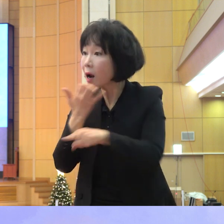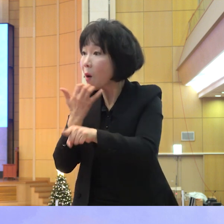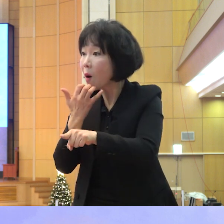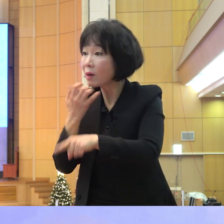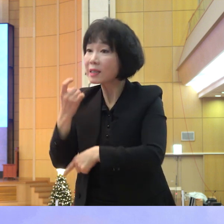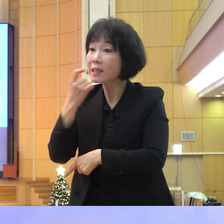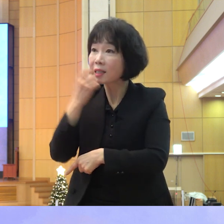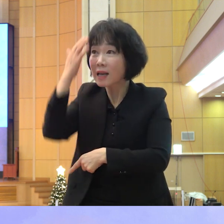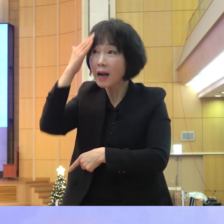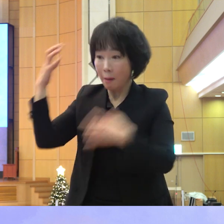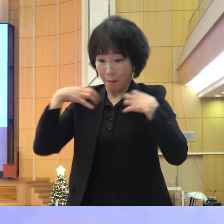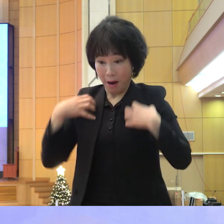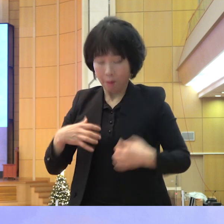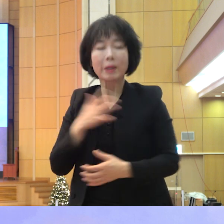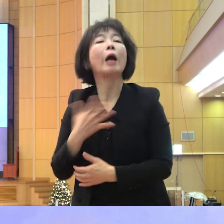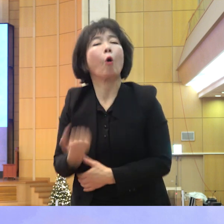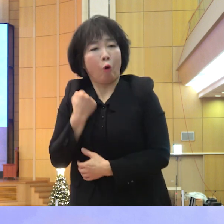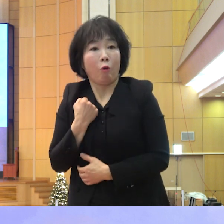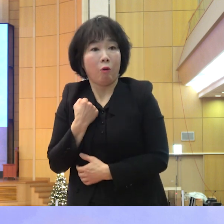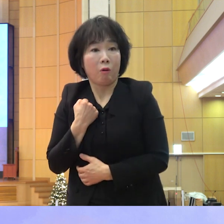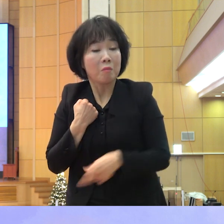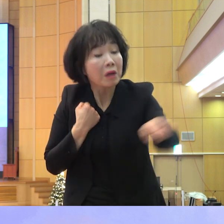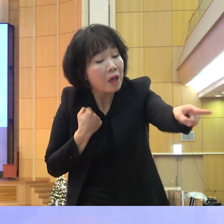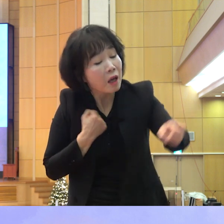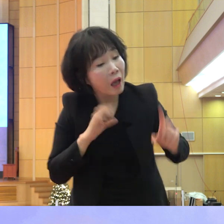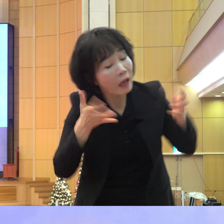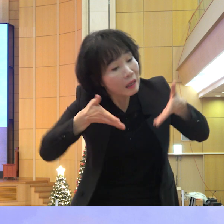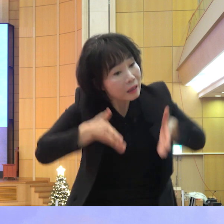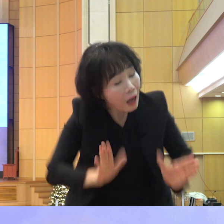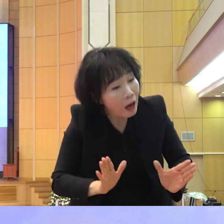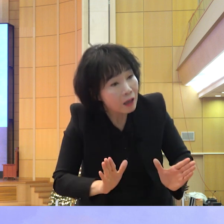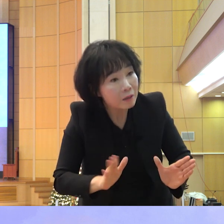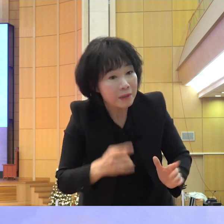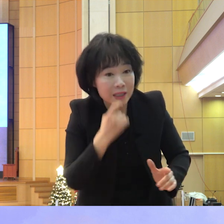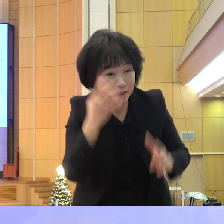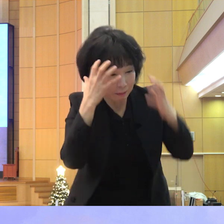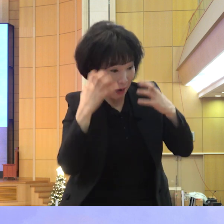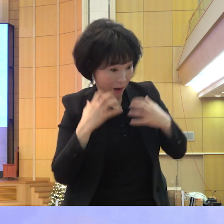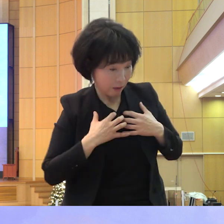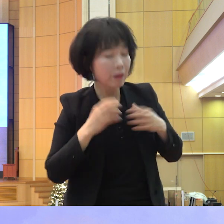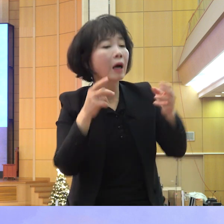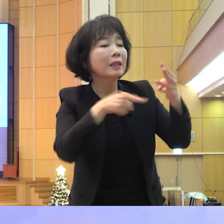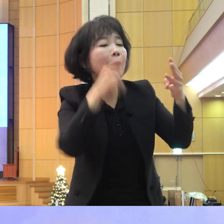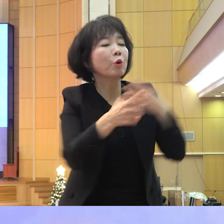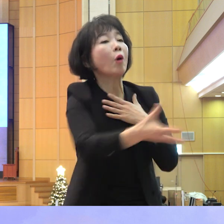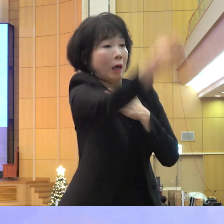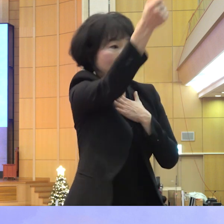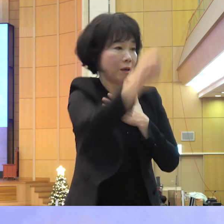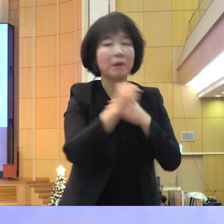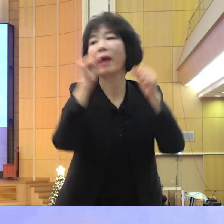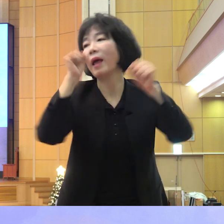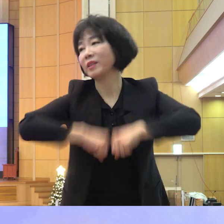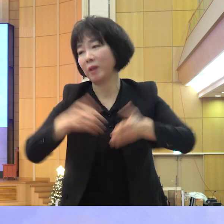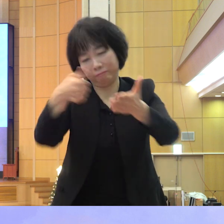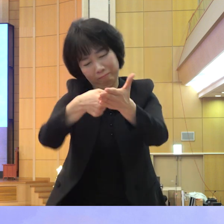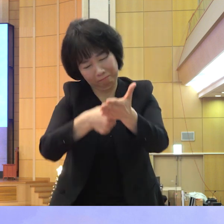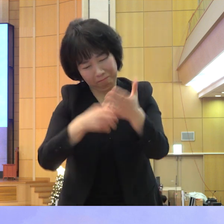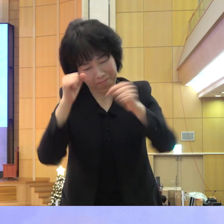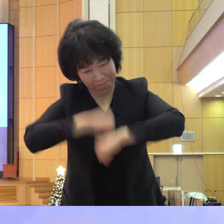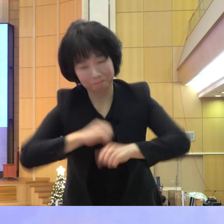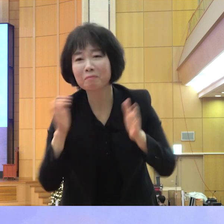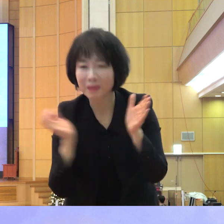결혼했으니까 그랬으면 자식이 잘 되는 그 위해서라도 그렇게 하면 안 될 텐데 그 삼촌이라는 사람은 진짜 나쁜